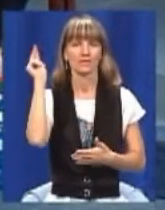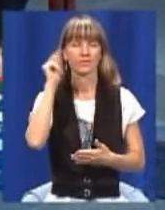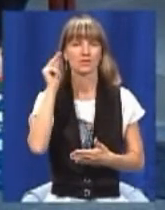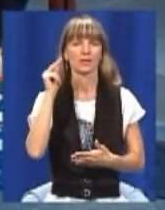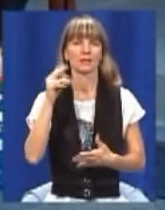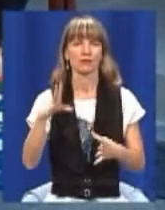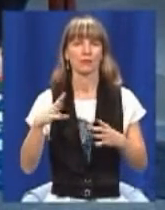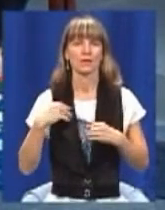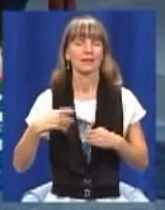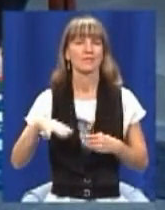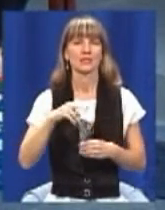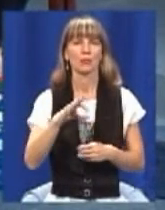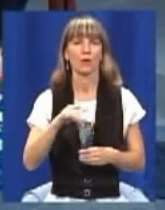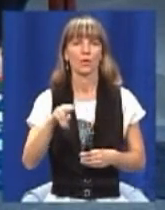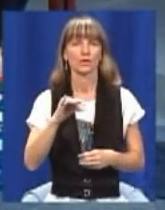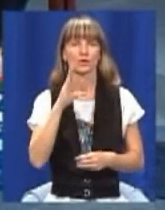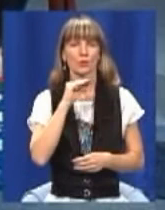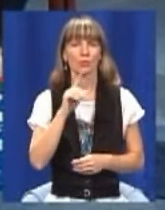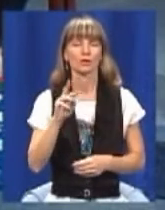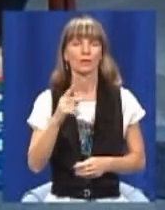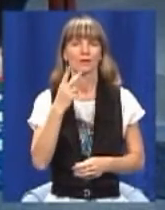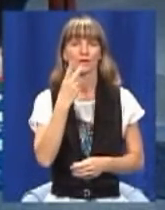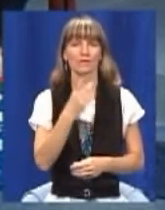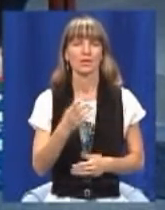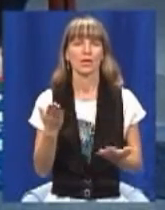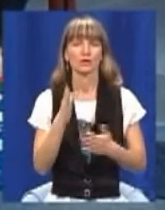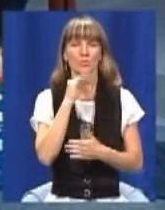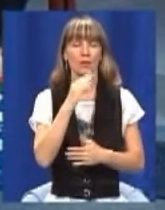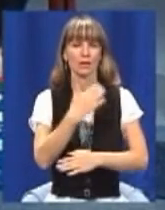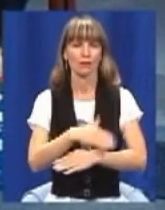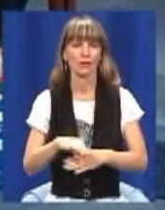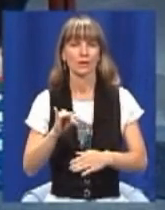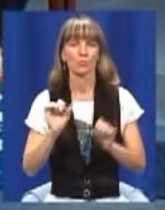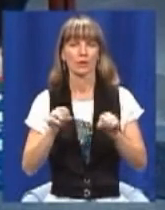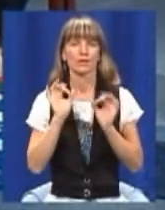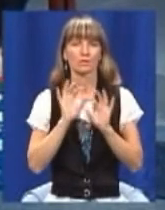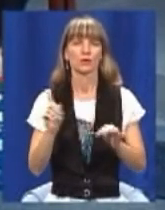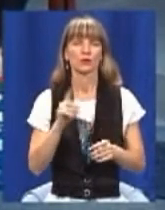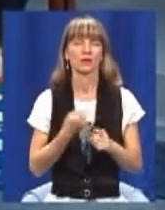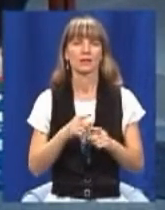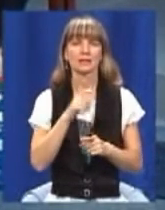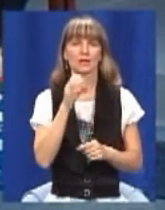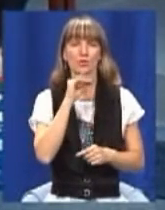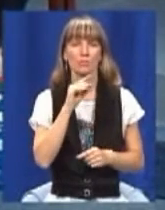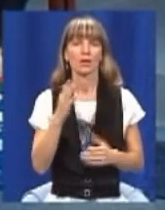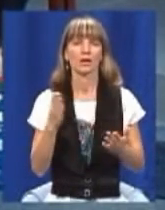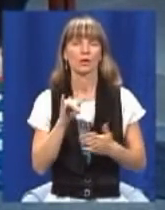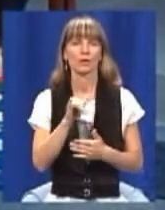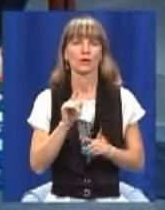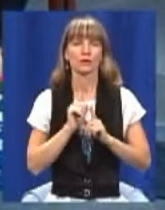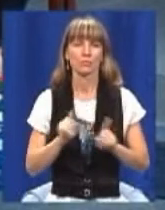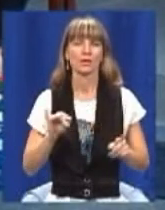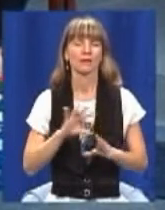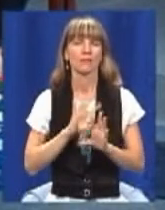разом із нами усі породи собак. Для того, аби ви побачили якусь собачку на вулиці і могли розповісти, що то за собака, які в неї особливості